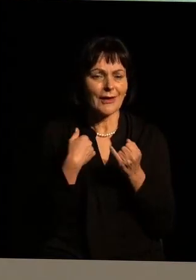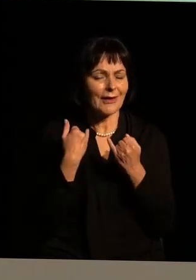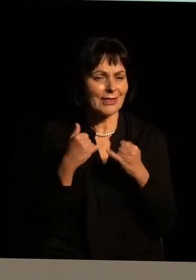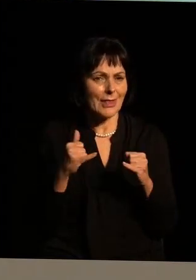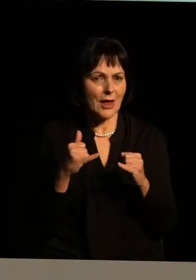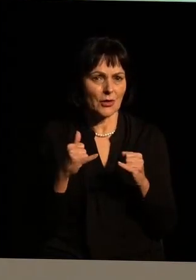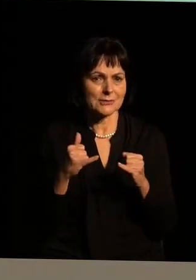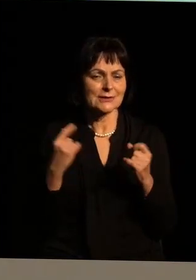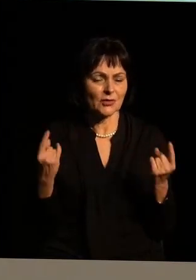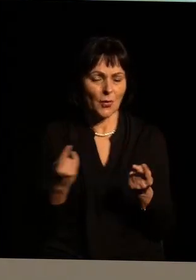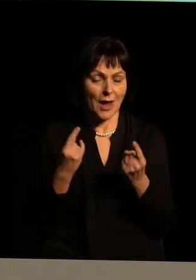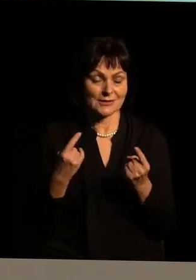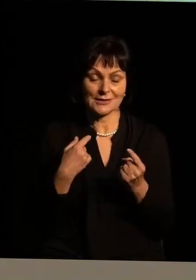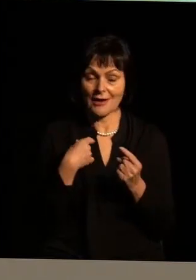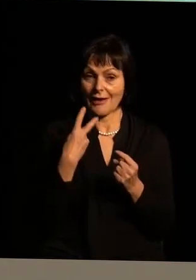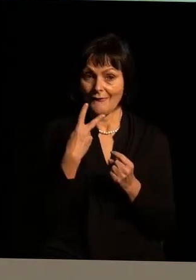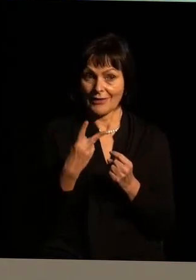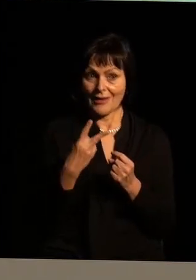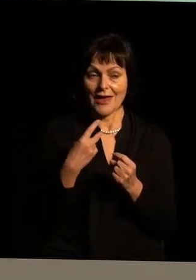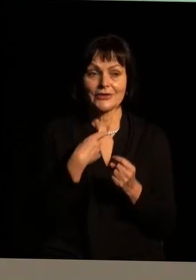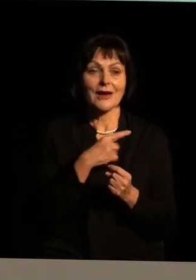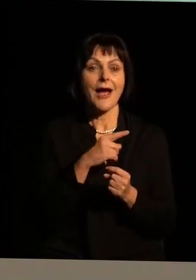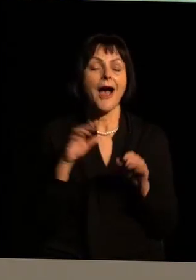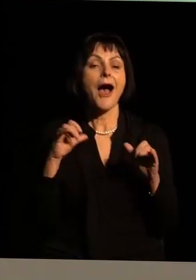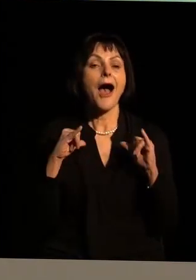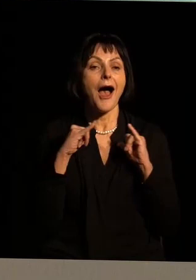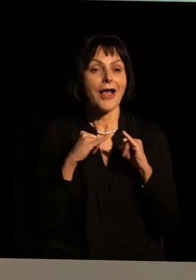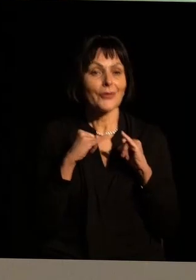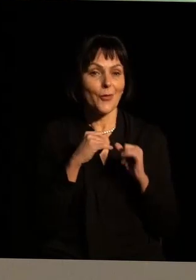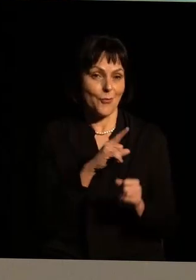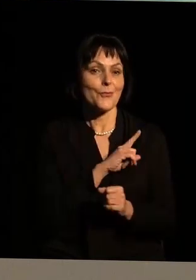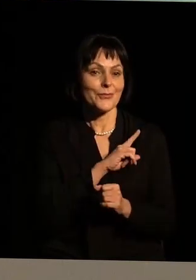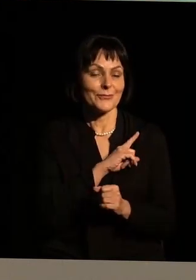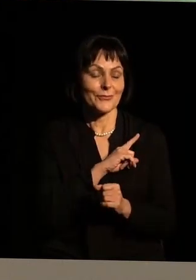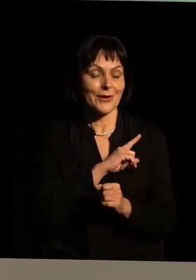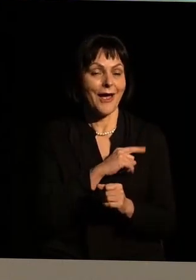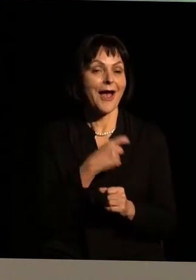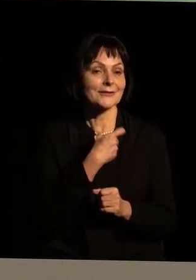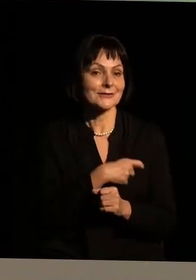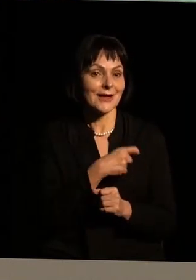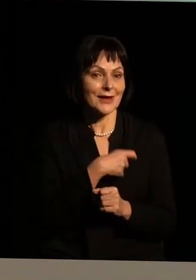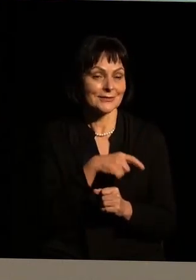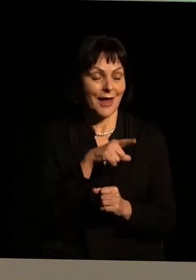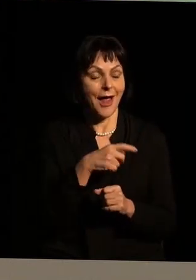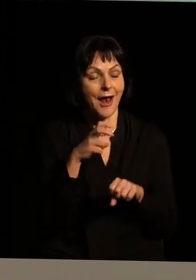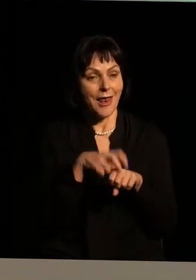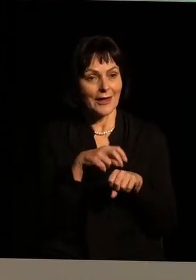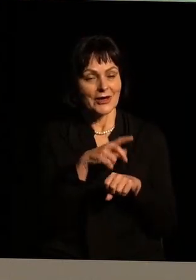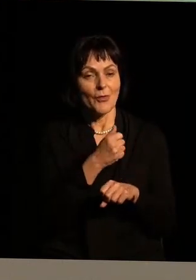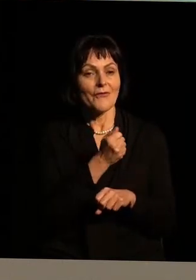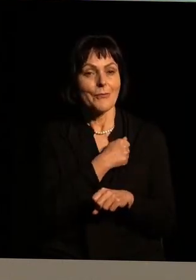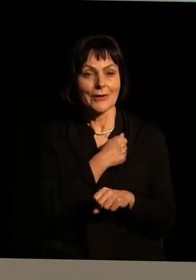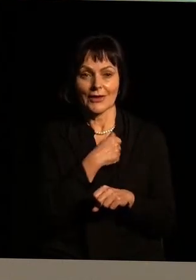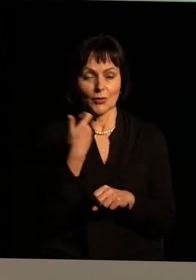nieprzewidziane okoliczności. Jak widać, jego anioł stróż to profesjonalista, a jego serce, jak stwierdzili lekarze, bije nie